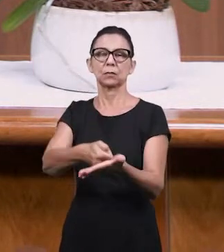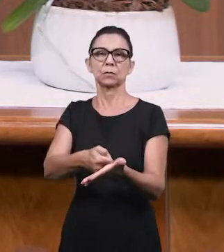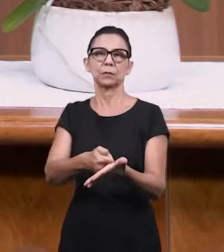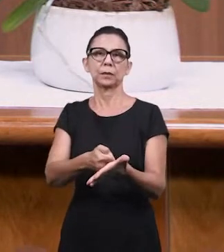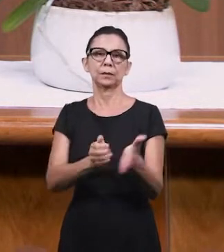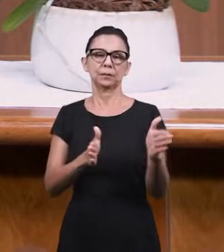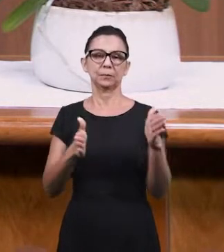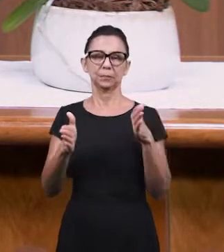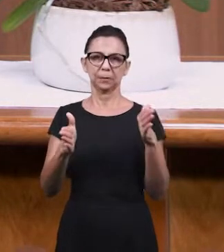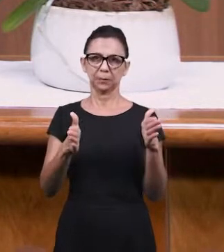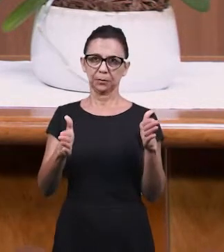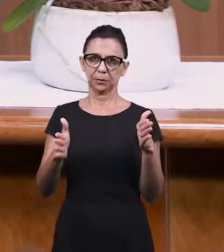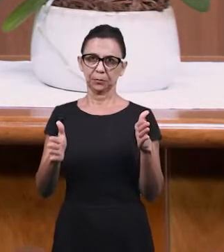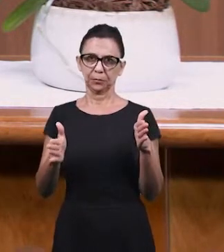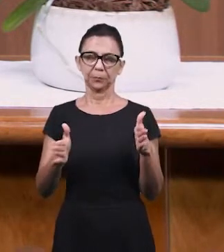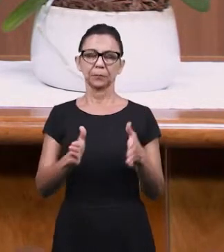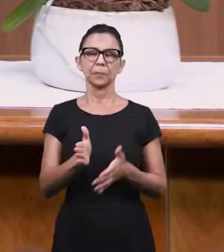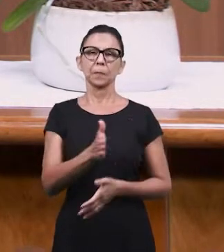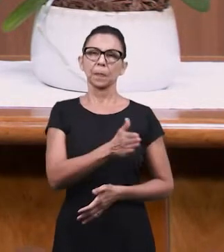avait pour l'homme.